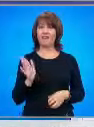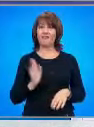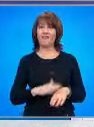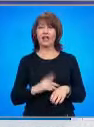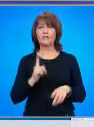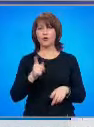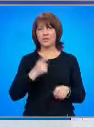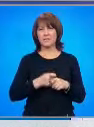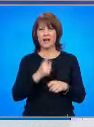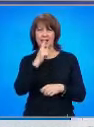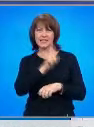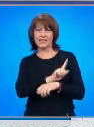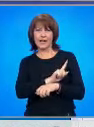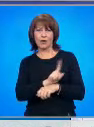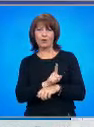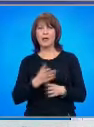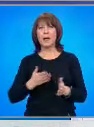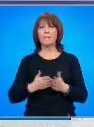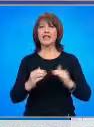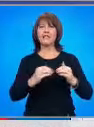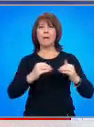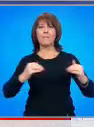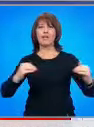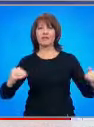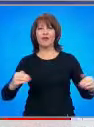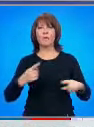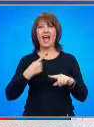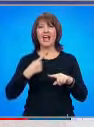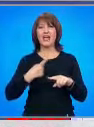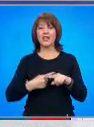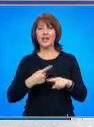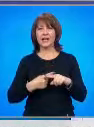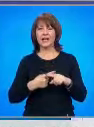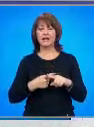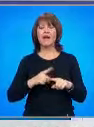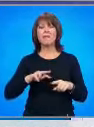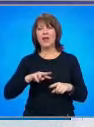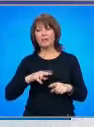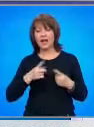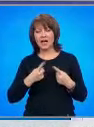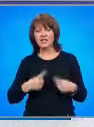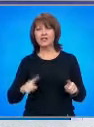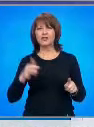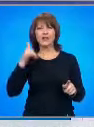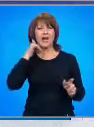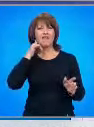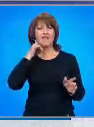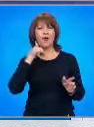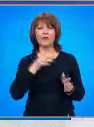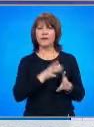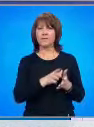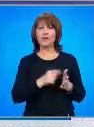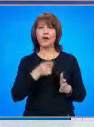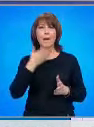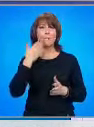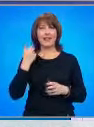инсталира за секунди през медицинската платформа за телемедицина HI или на всякакъв вид електронни устройства. Приложението е по идея на млад